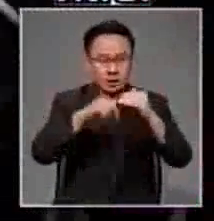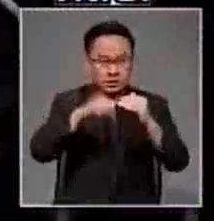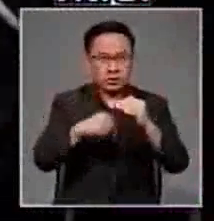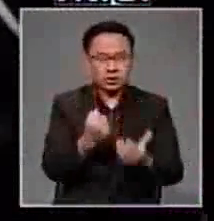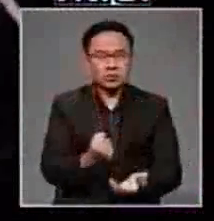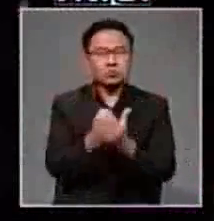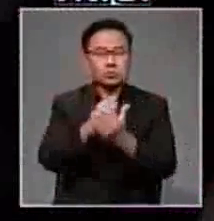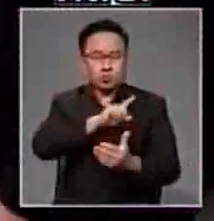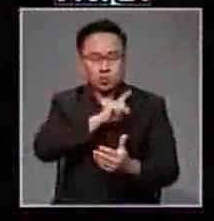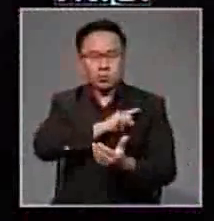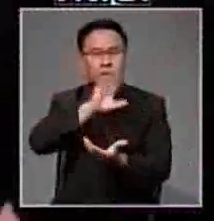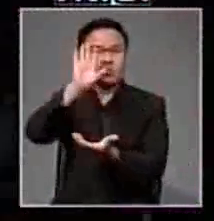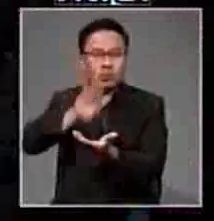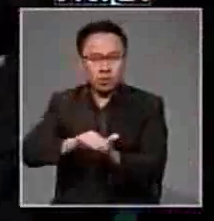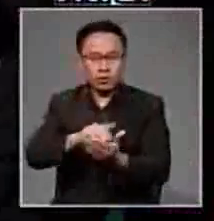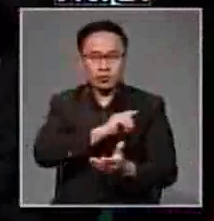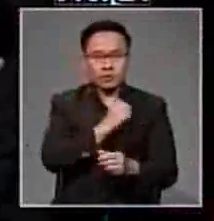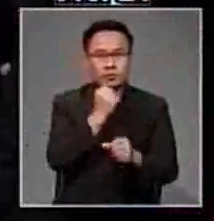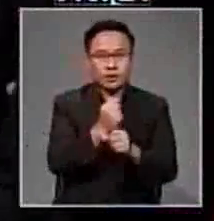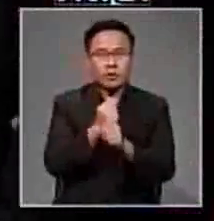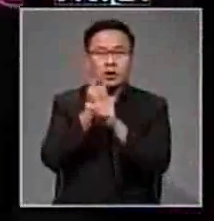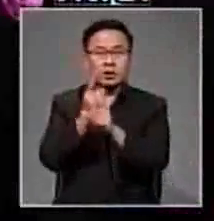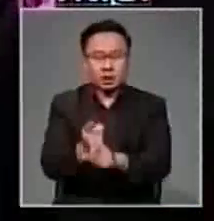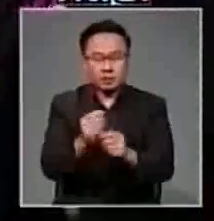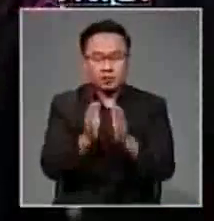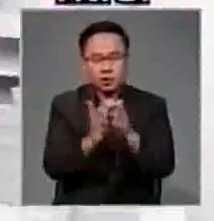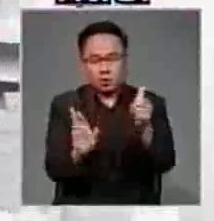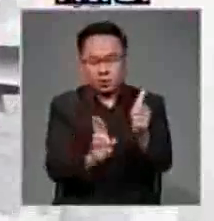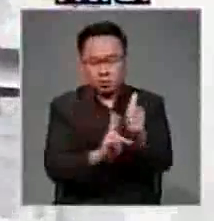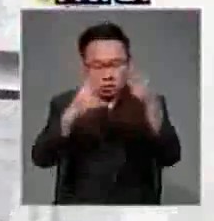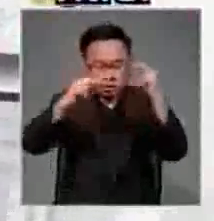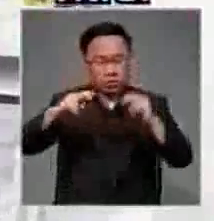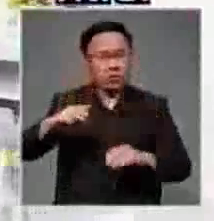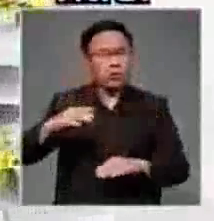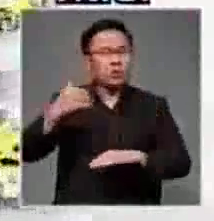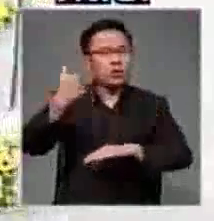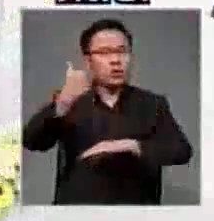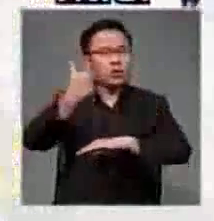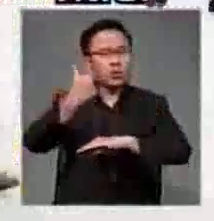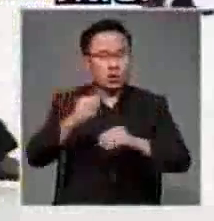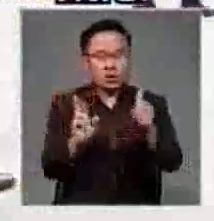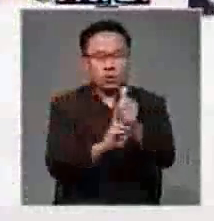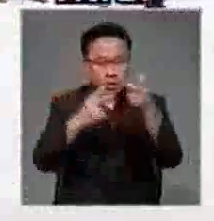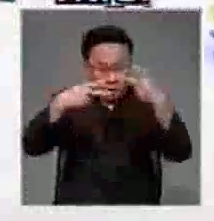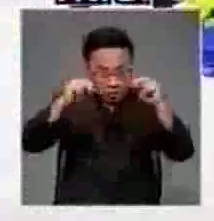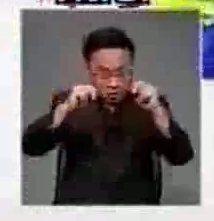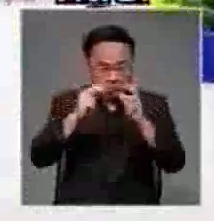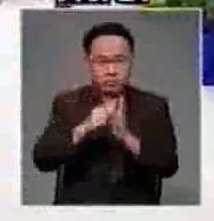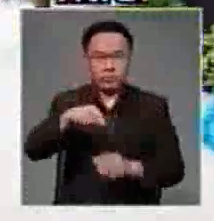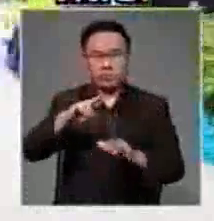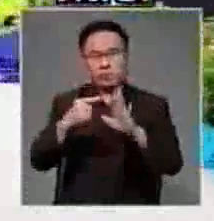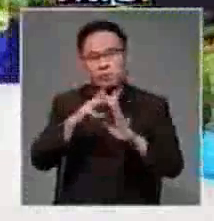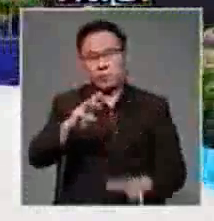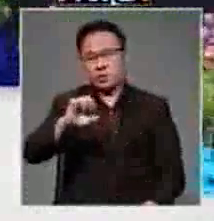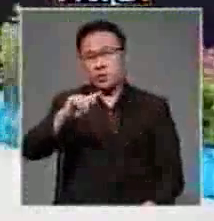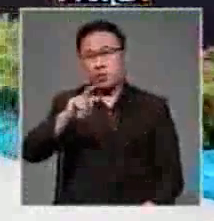ากที่รัฐบาลได้ขับเคลื่อนซึ่งผมก็รับนโยบายนี้มาขับเคลื่อนภายใต้กำกับของท่านพลเอกประวิตรวงษ์สุวรรณรัฐมนตรีนะครับแล้ว